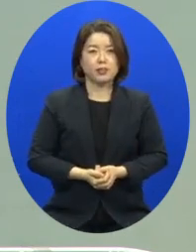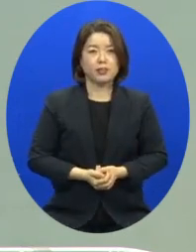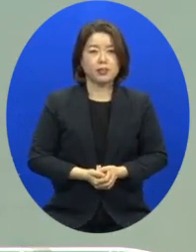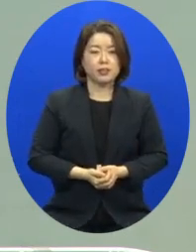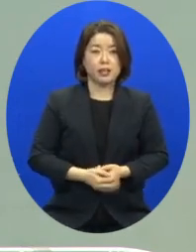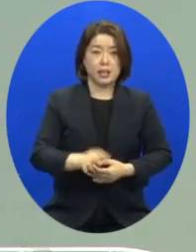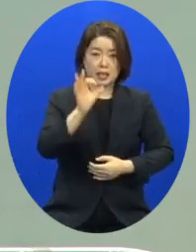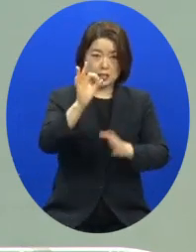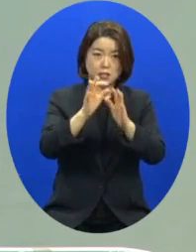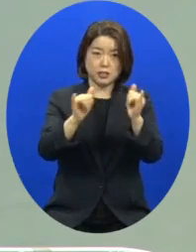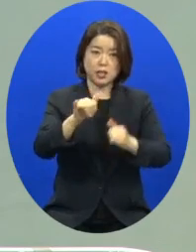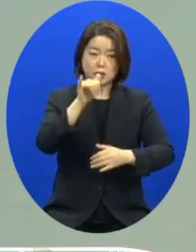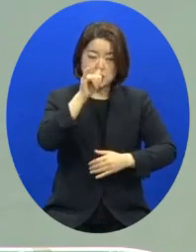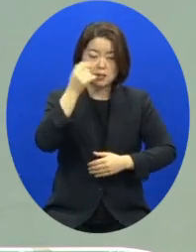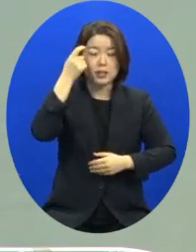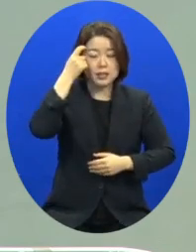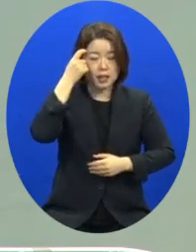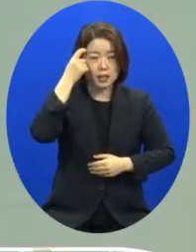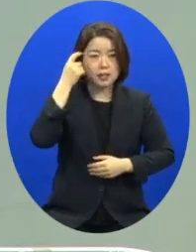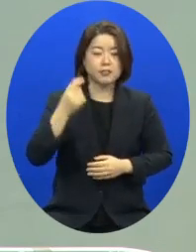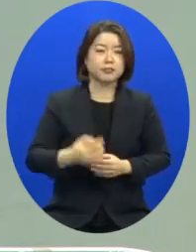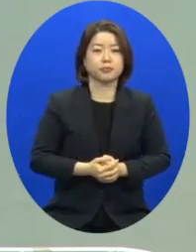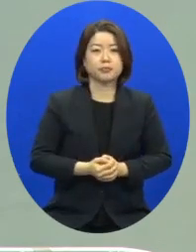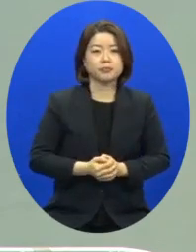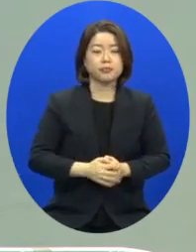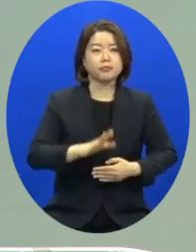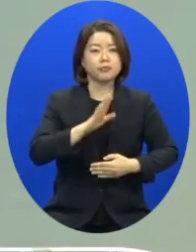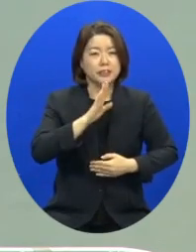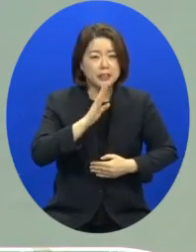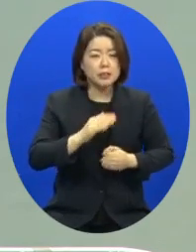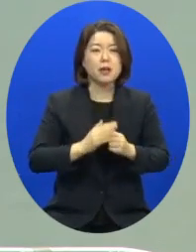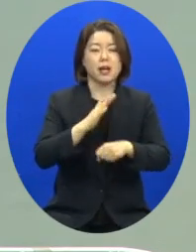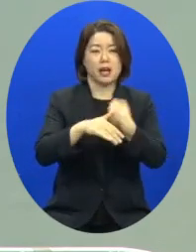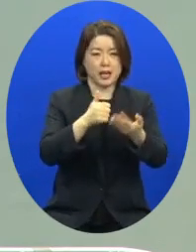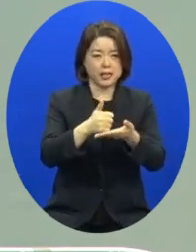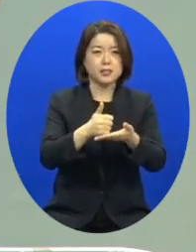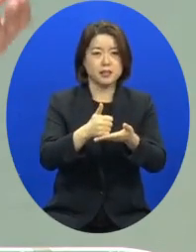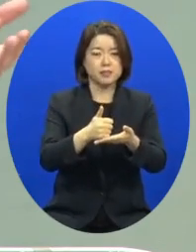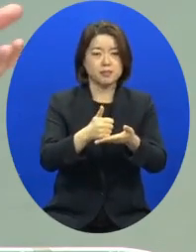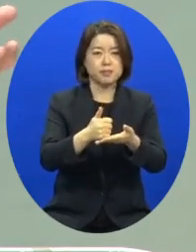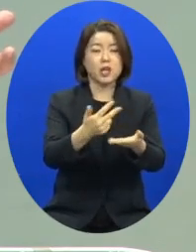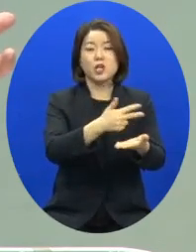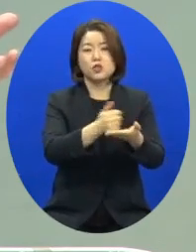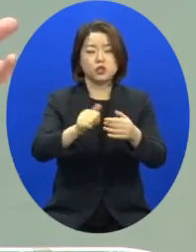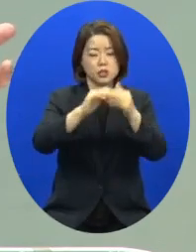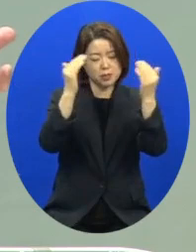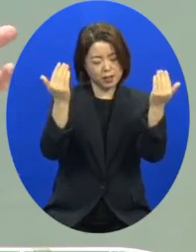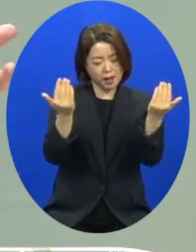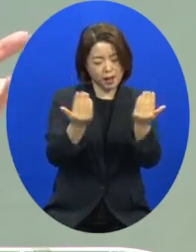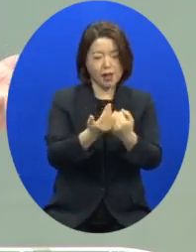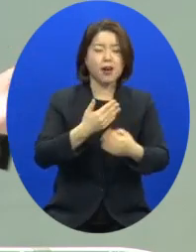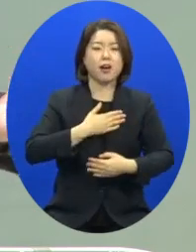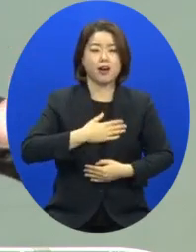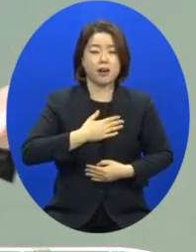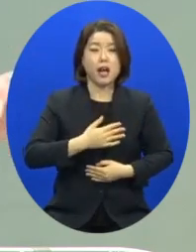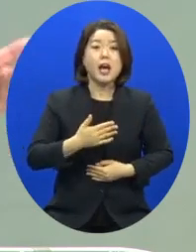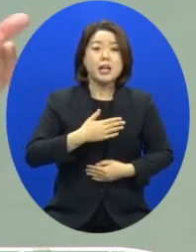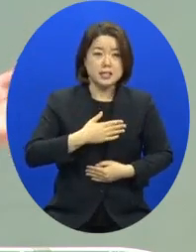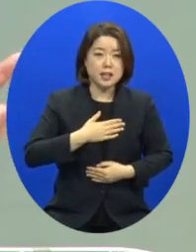한 열 사람 있을까 싶은 생각이 듭니다. 정말 하나님, 주님은 다 아시잖아요.